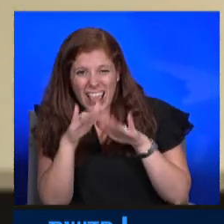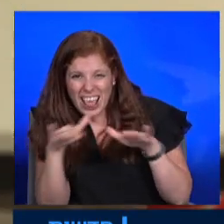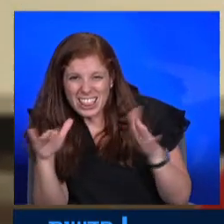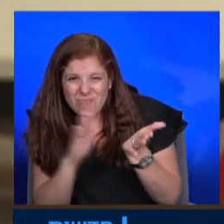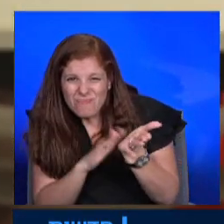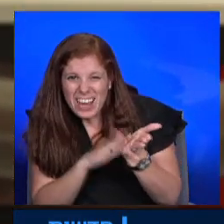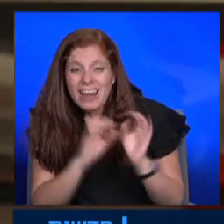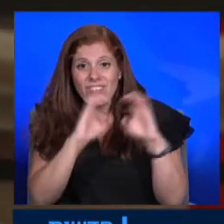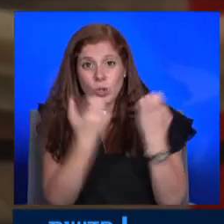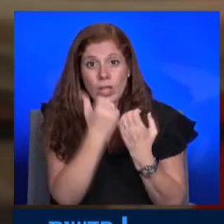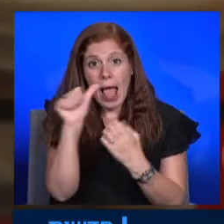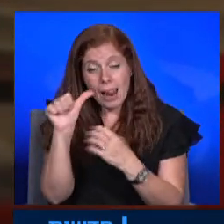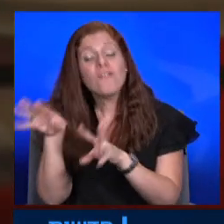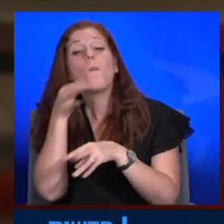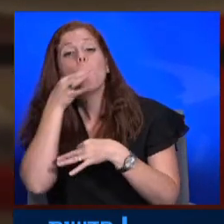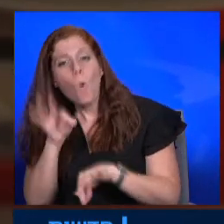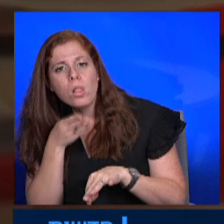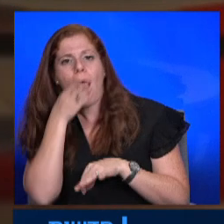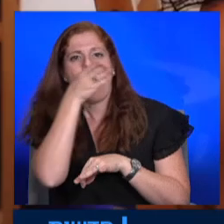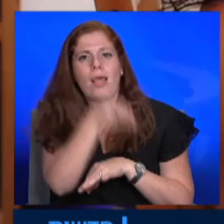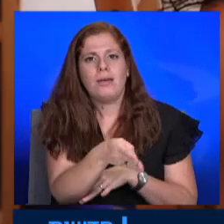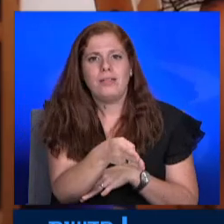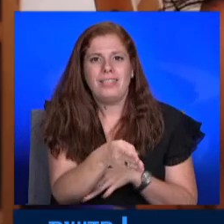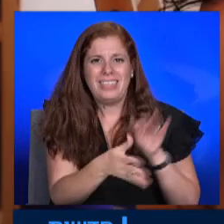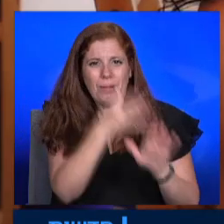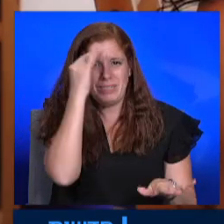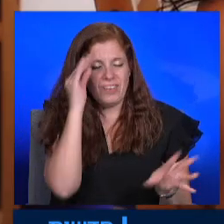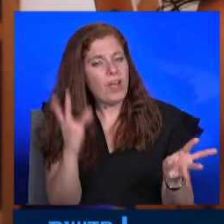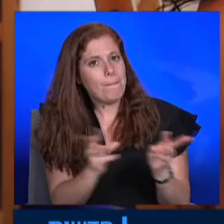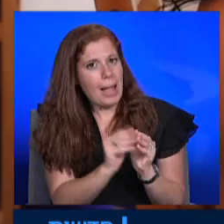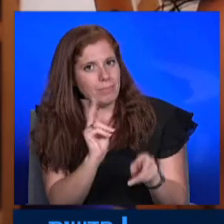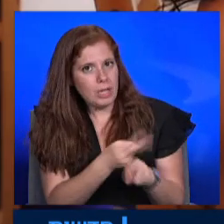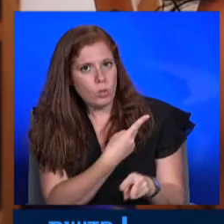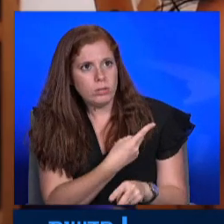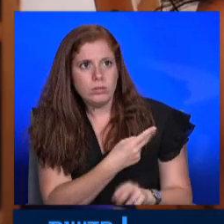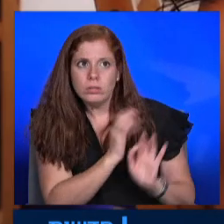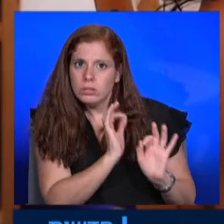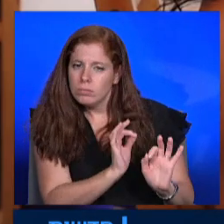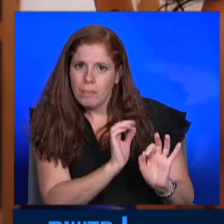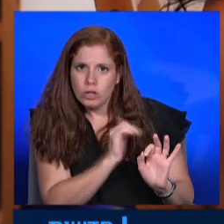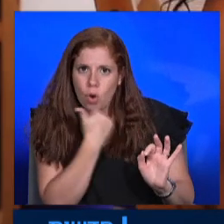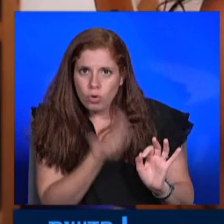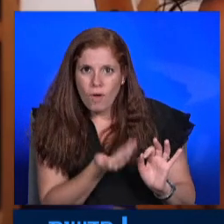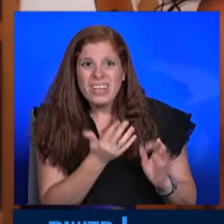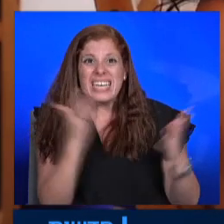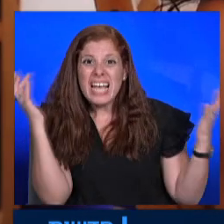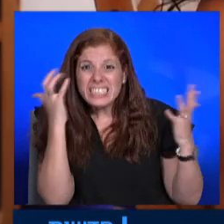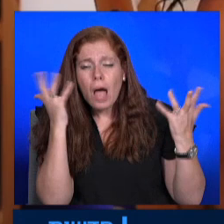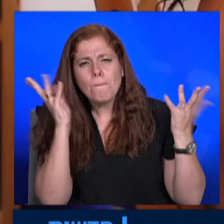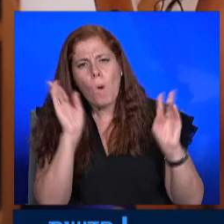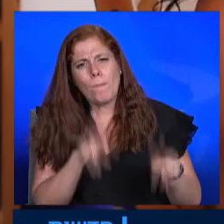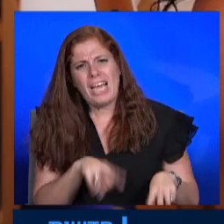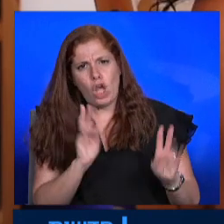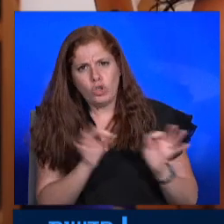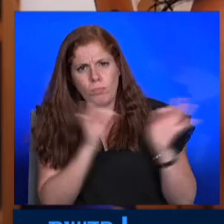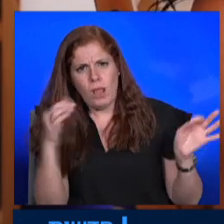לכיתות בימי ההסתגלות. זה ממש לא טוב לי שמאפשרים הסתגלות, כי ההיסטריה קיימת בכל מקרה, בתחילת שנה, בתחילת כל שנה,